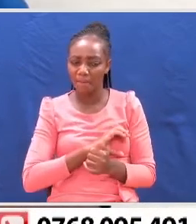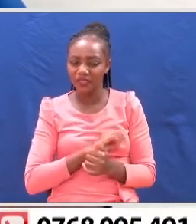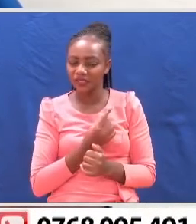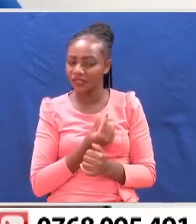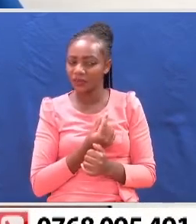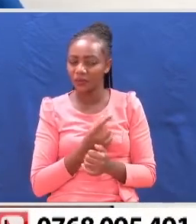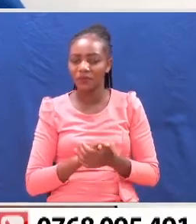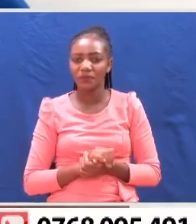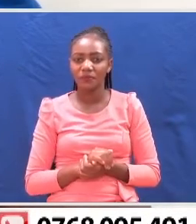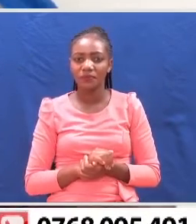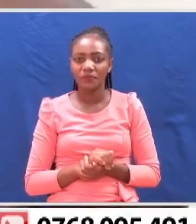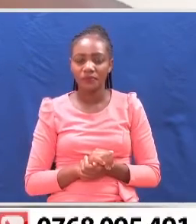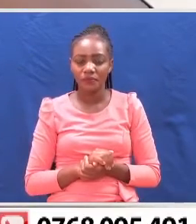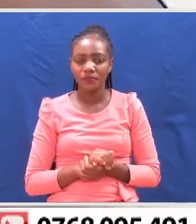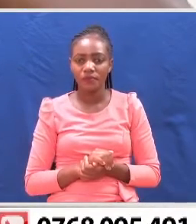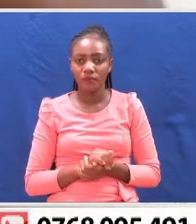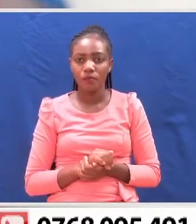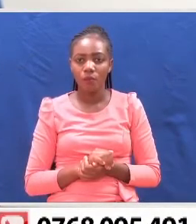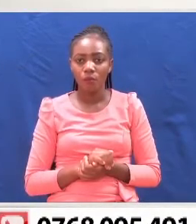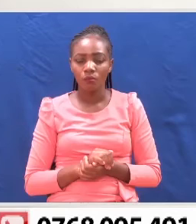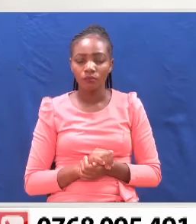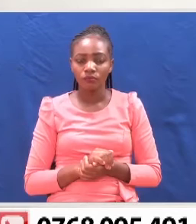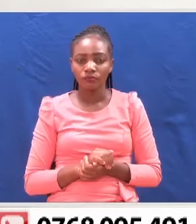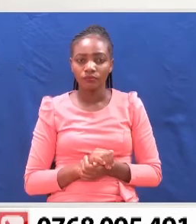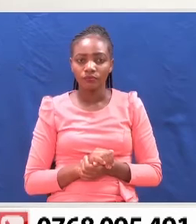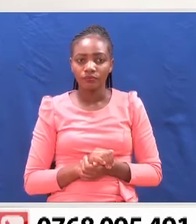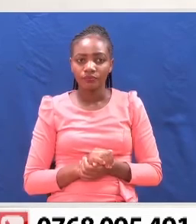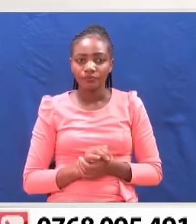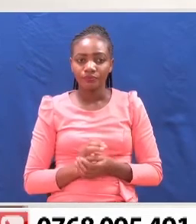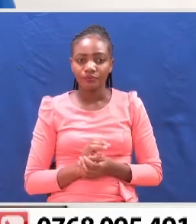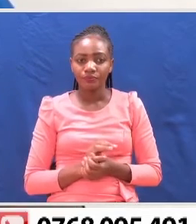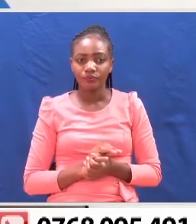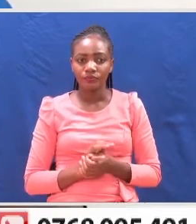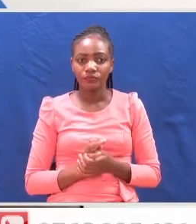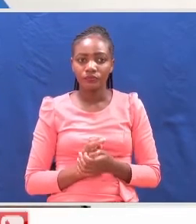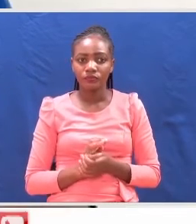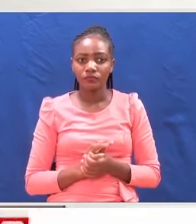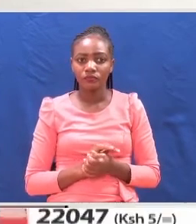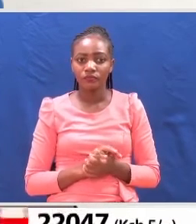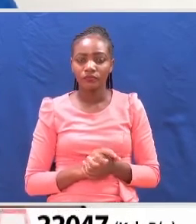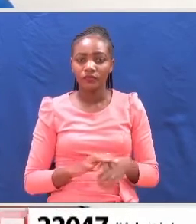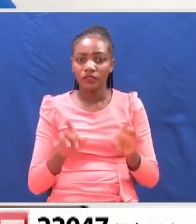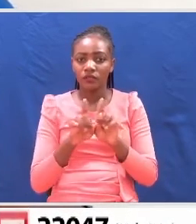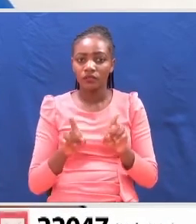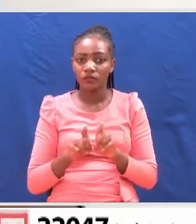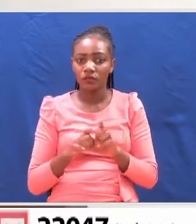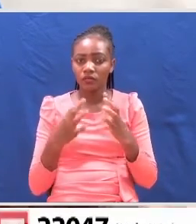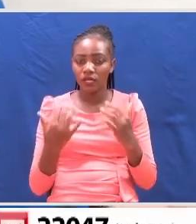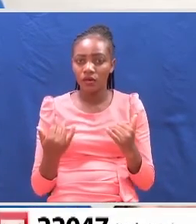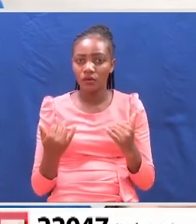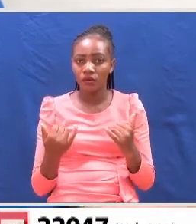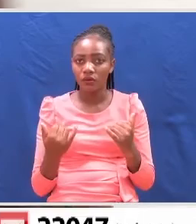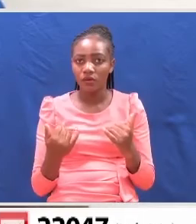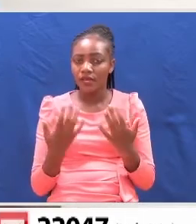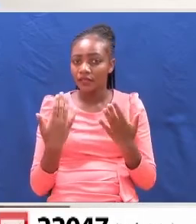ule? Najua ni lazima kama hao pengine ndio walipiga kura vile walivyopiga, nini imefanyika, ni nini wameona sasa wakati huu inaweza